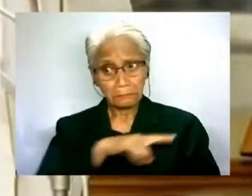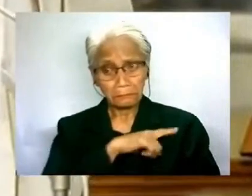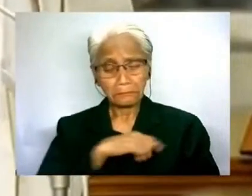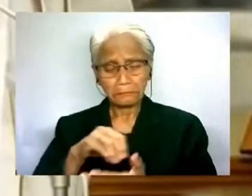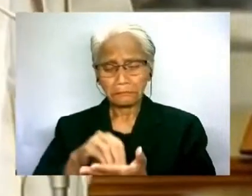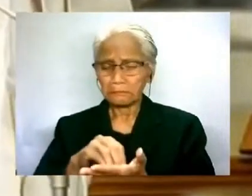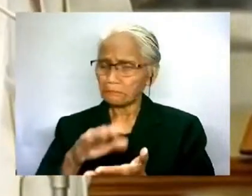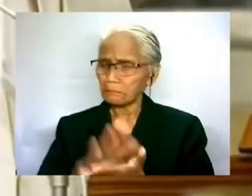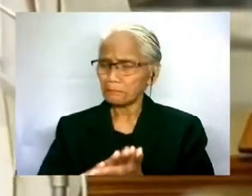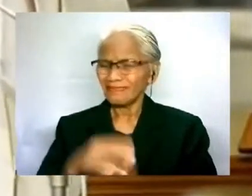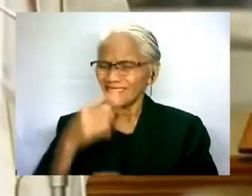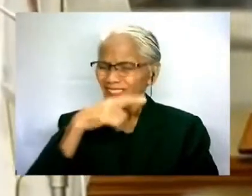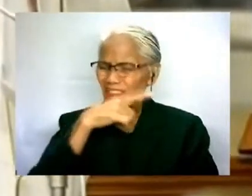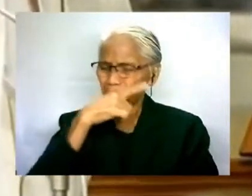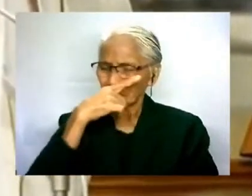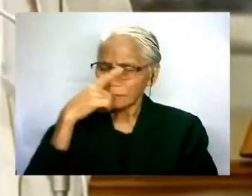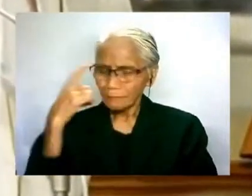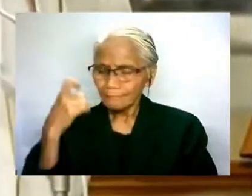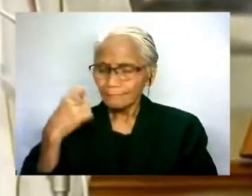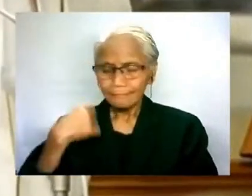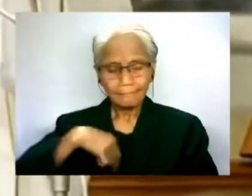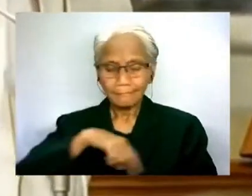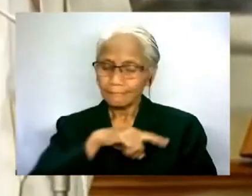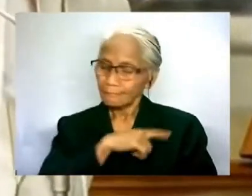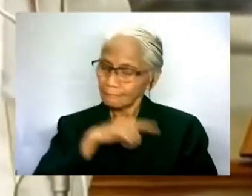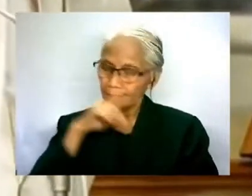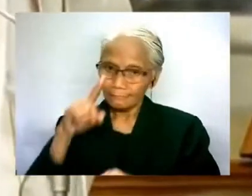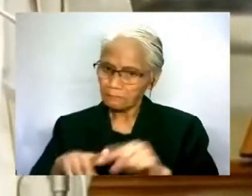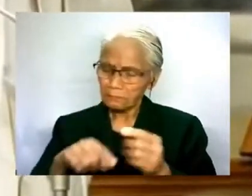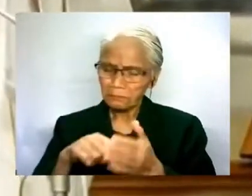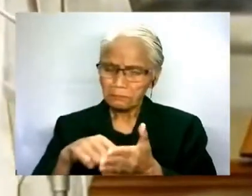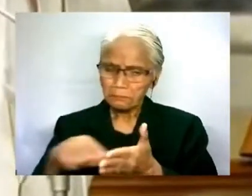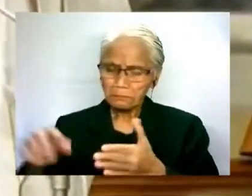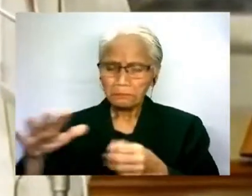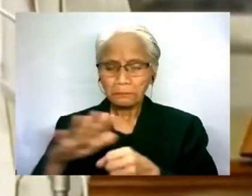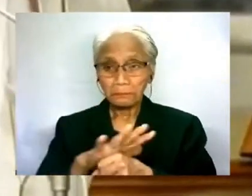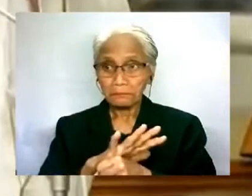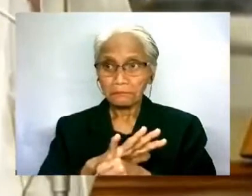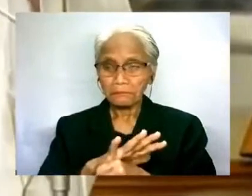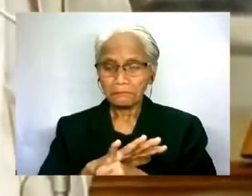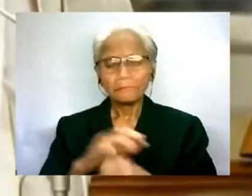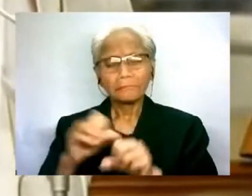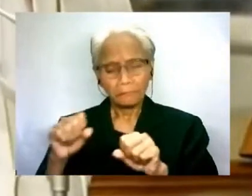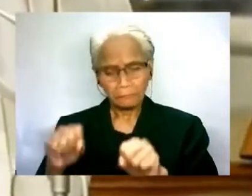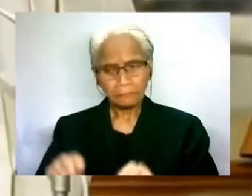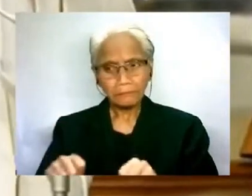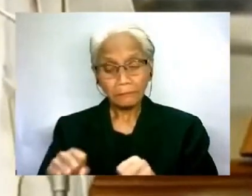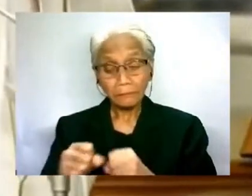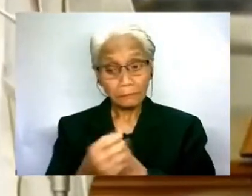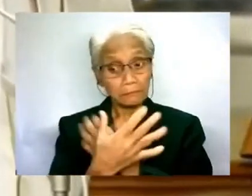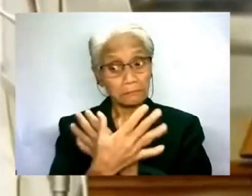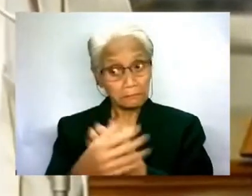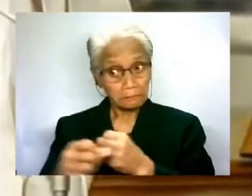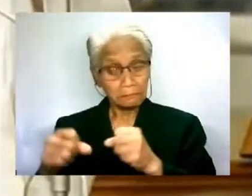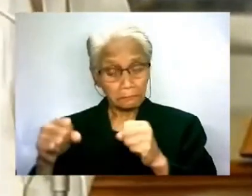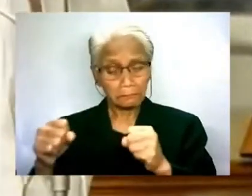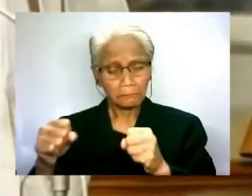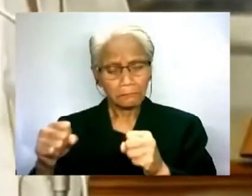hindi makababayad ng lubusan, kaya't makaligtas nawa kaming tanan, pakundangan